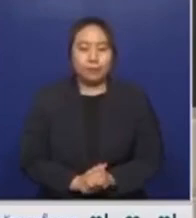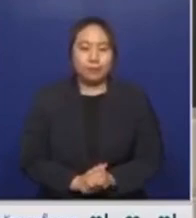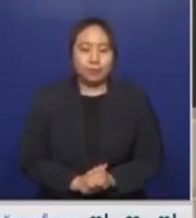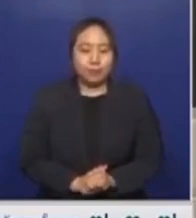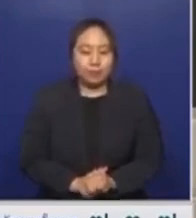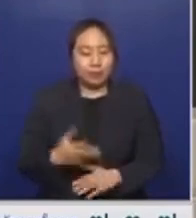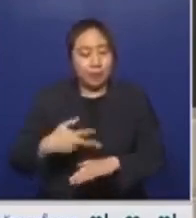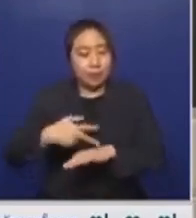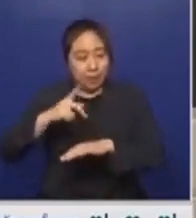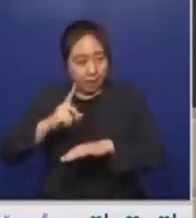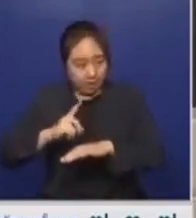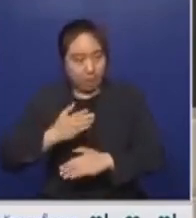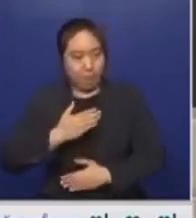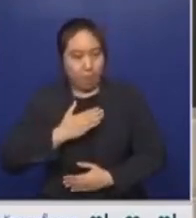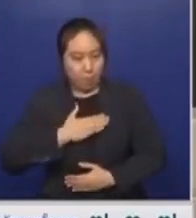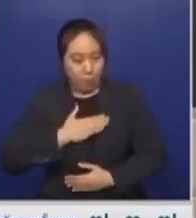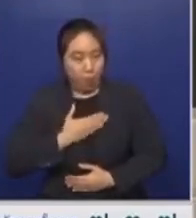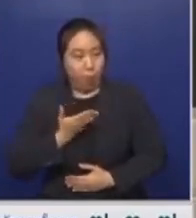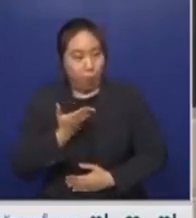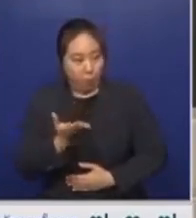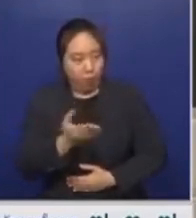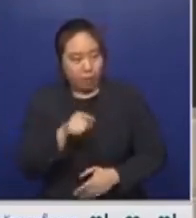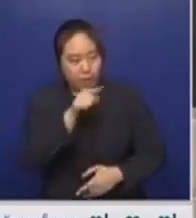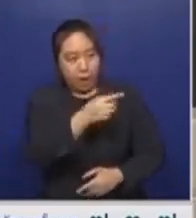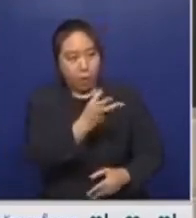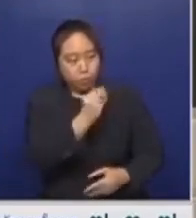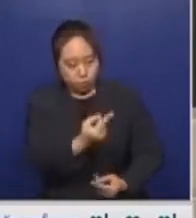่ท่านประธานครับผมขออนุญาตใช้สิทธิ์พาดพิงครับ